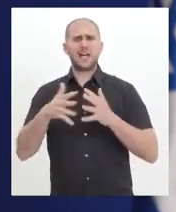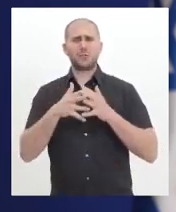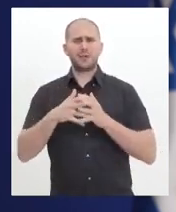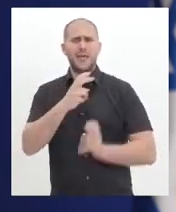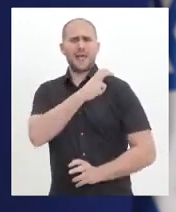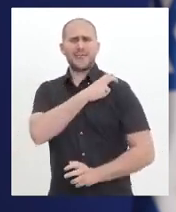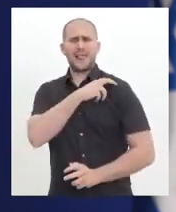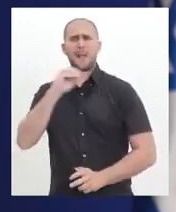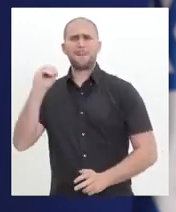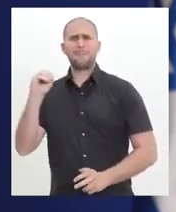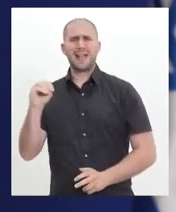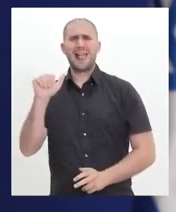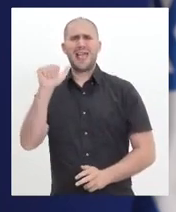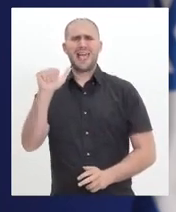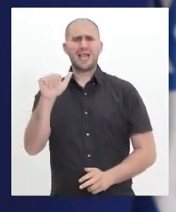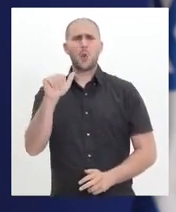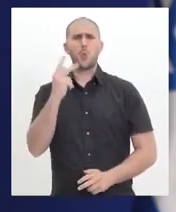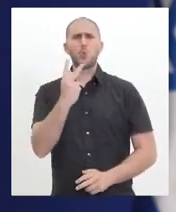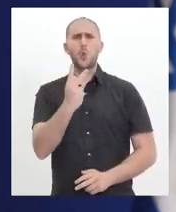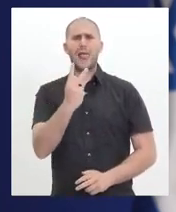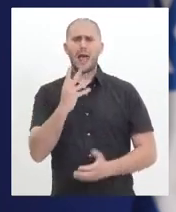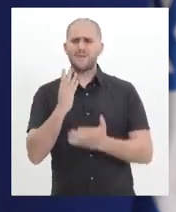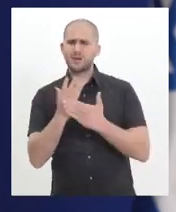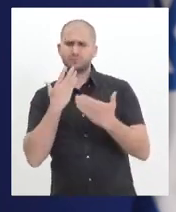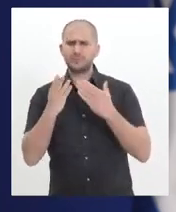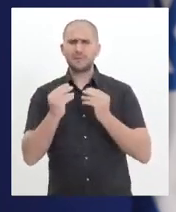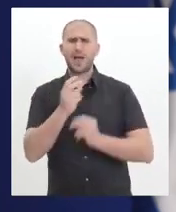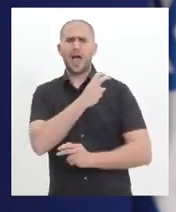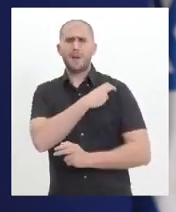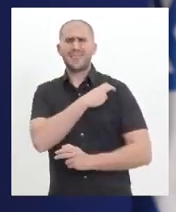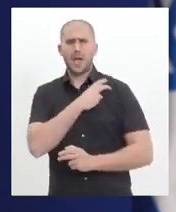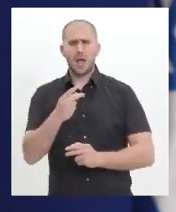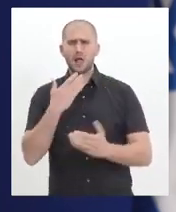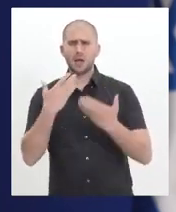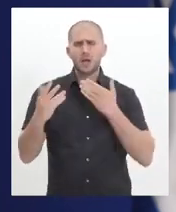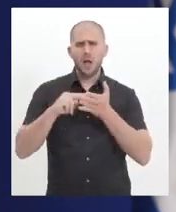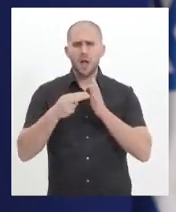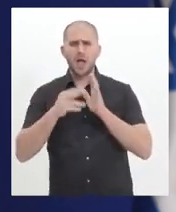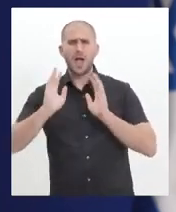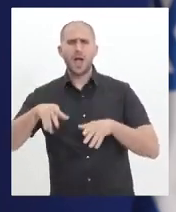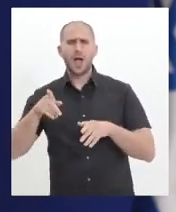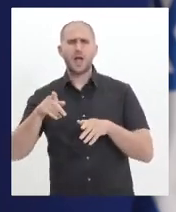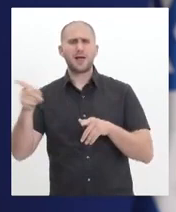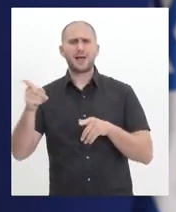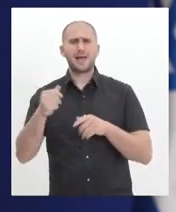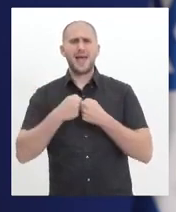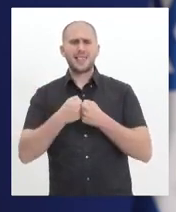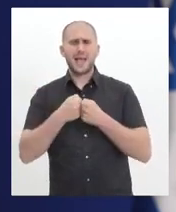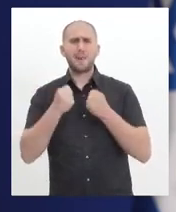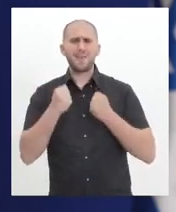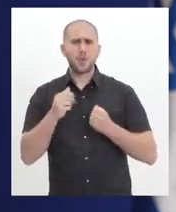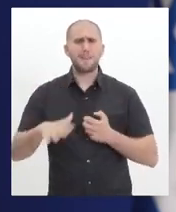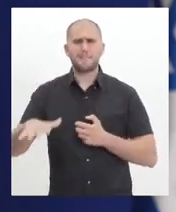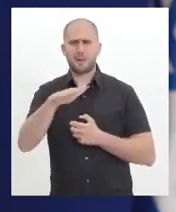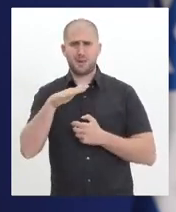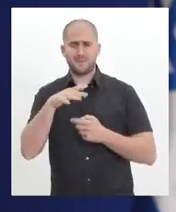מייקל אריק קורלה וקיים יחד עם הרמטכל הערכת מצב אסטרטגית על האתגרים הביטחוניים במרחב